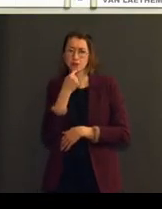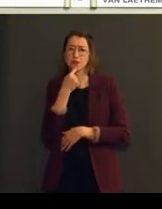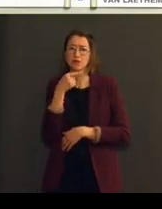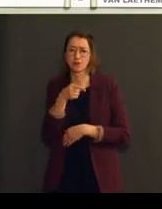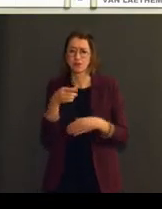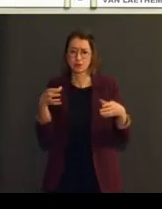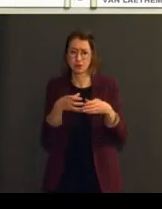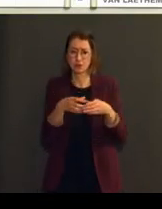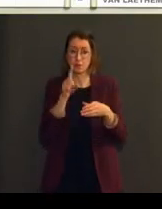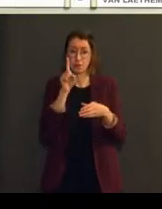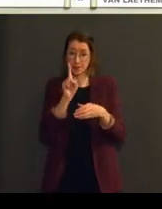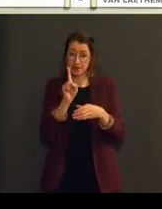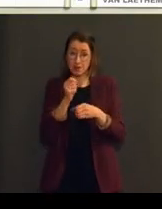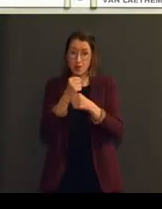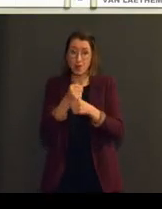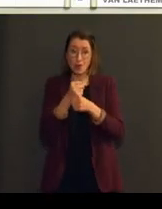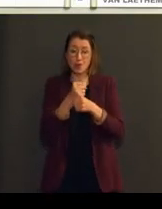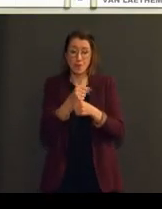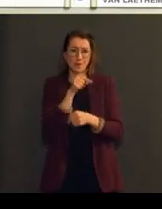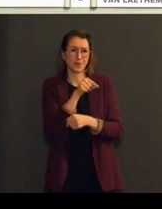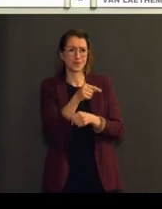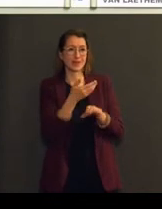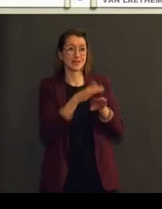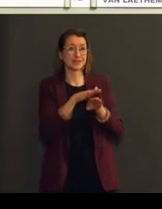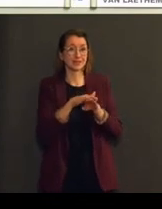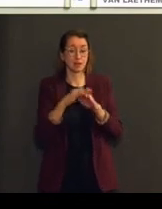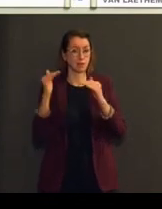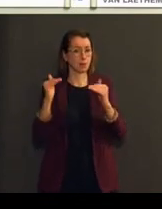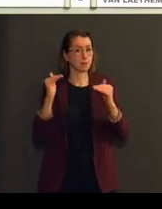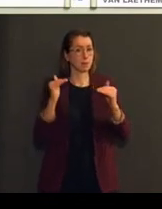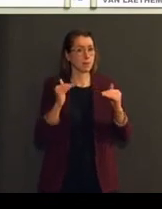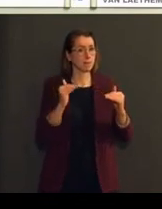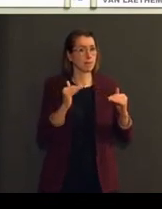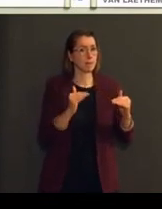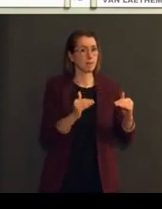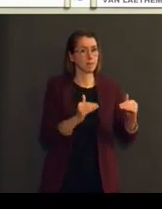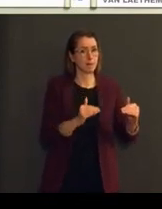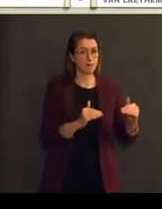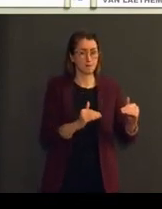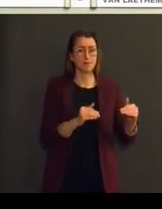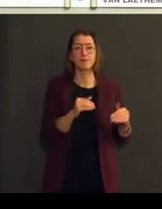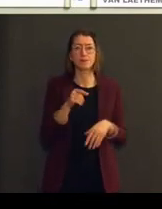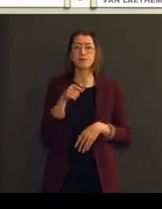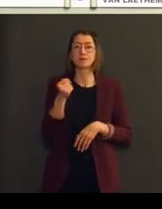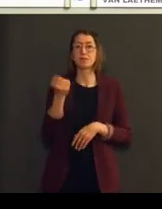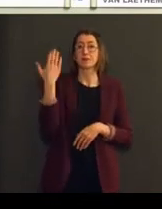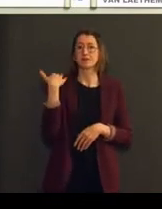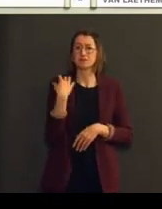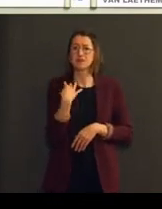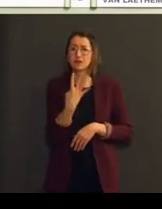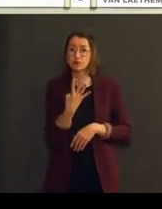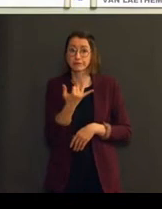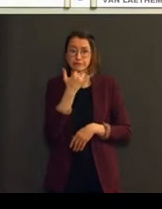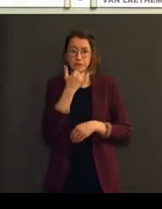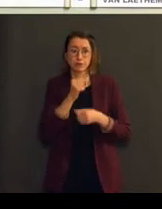chez les résidents de maisons de repos continue à diminuer. La semaine dernière, il y a eu 14 décès liés au Covid dans les maisons